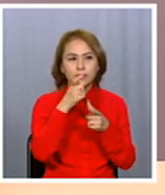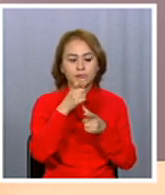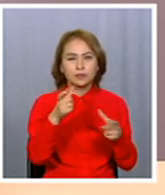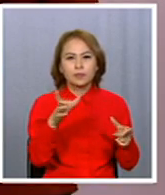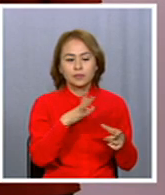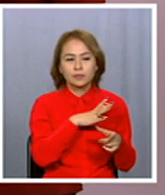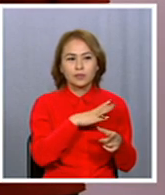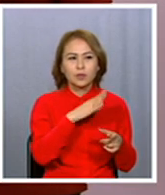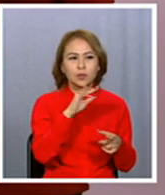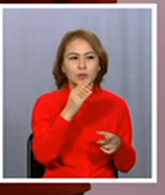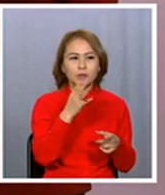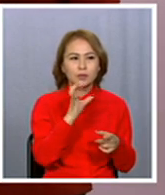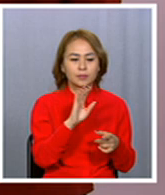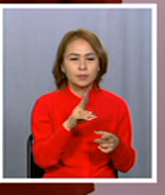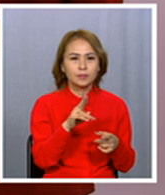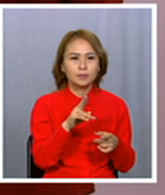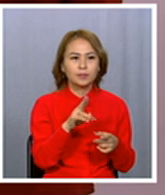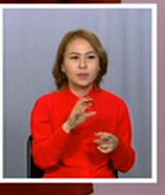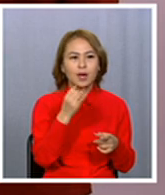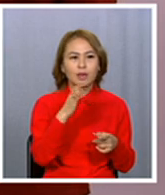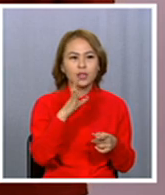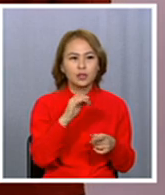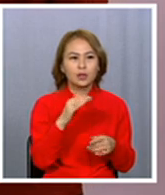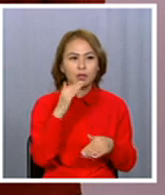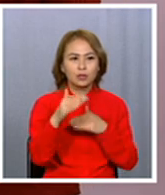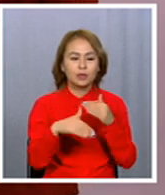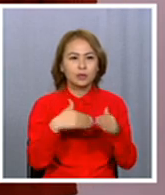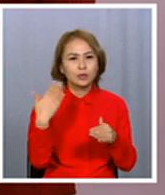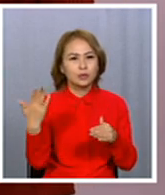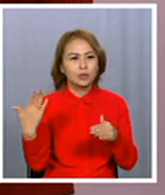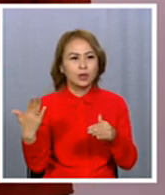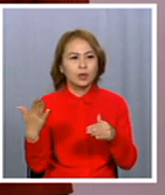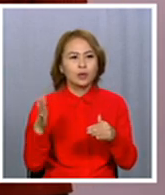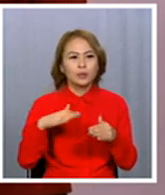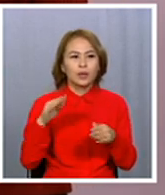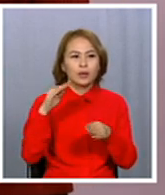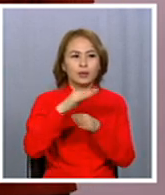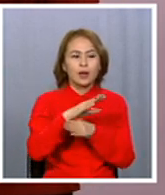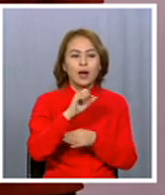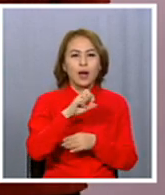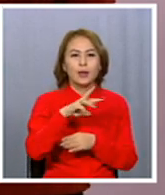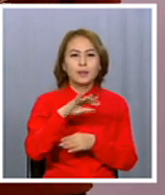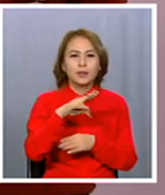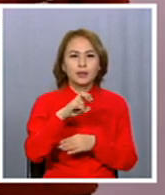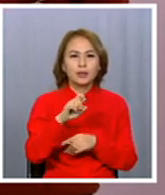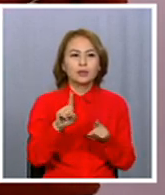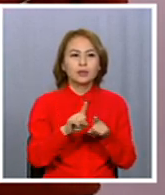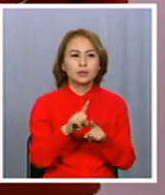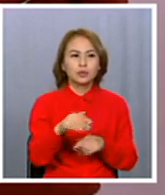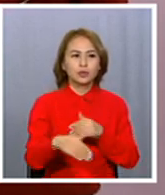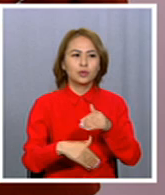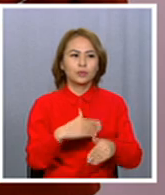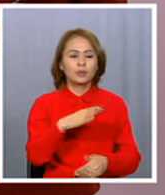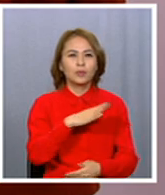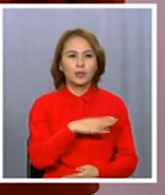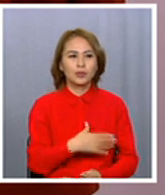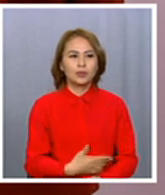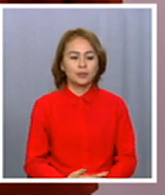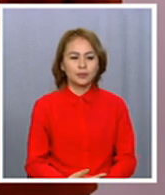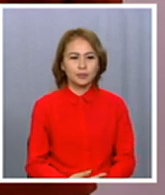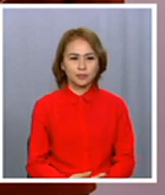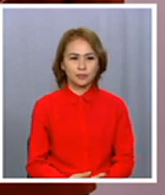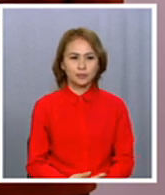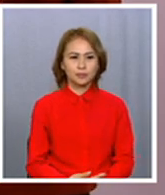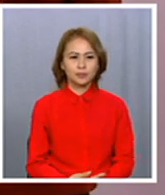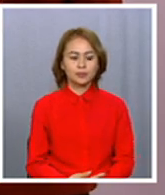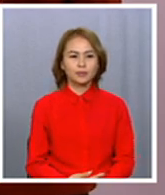айғайлады Жүсіп. Айша оңға жүзді. Онымен қатар Әмина жүзіп барады. Мәтін